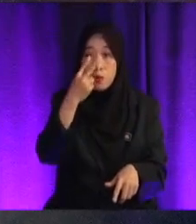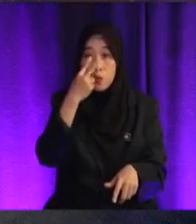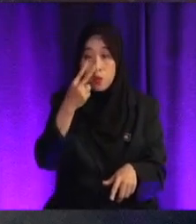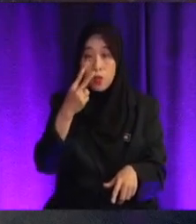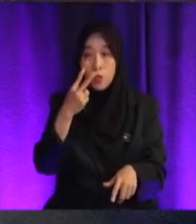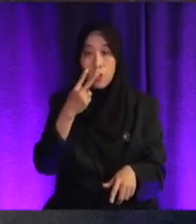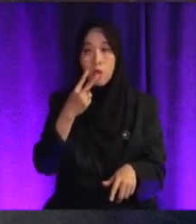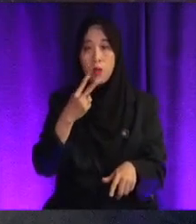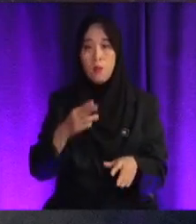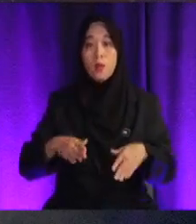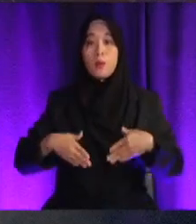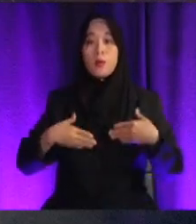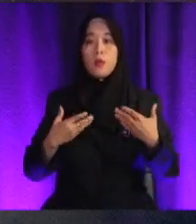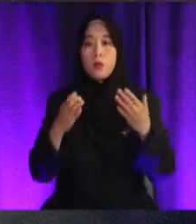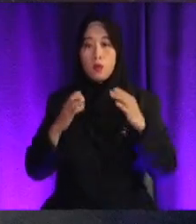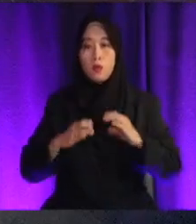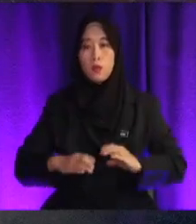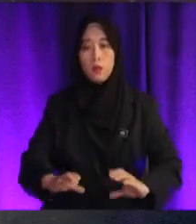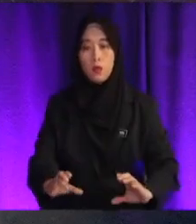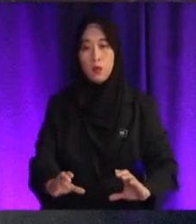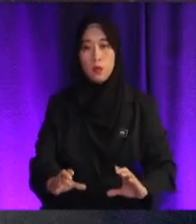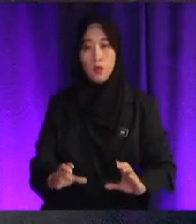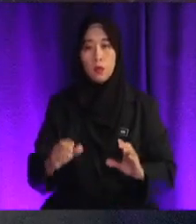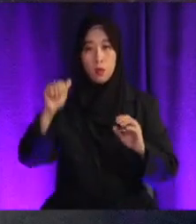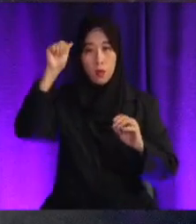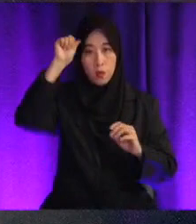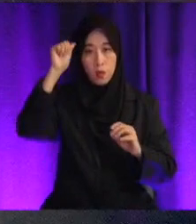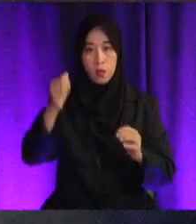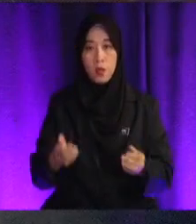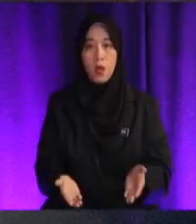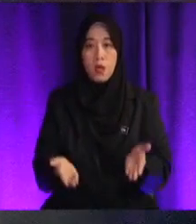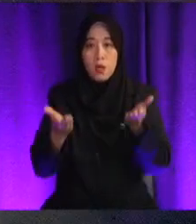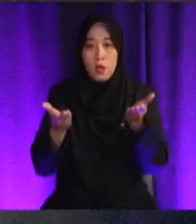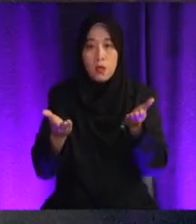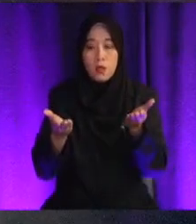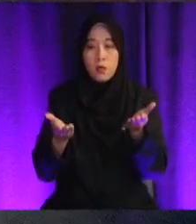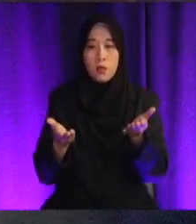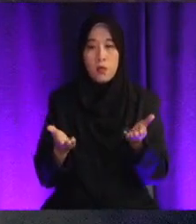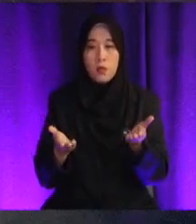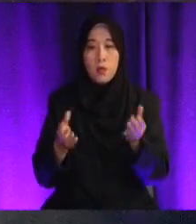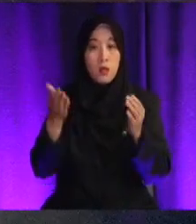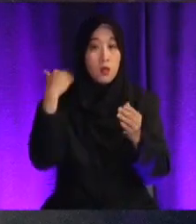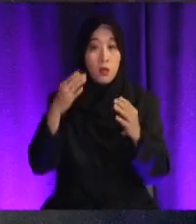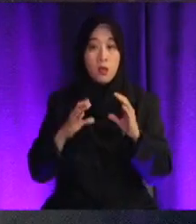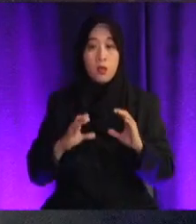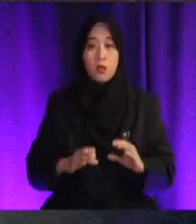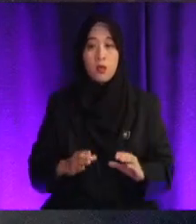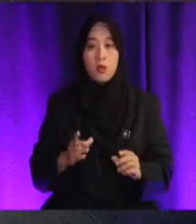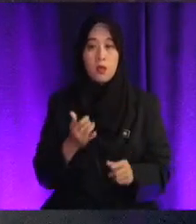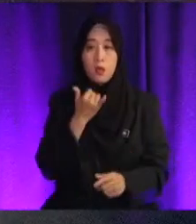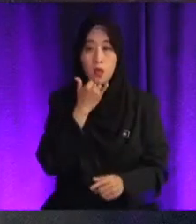macam mana caranya, saya terpaksa mengangkat seperti ini. Ini cara yang salah tau. Cara yang betul macam